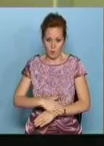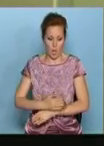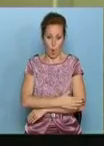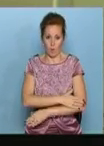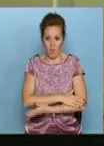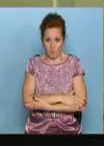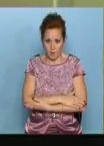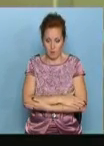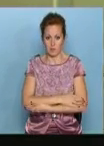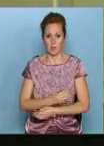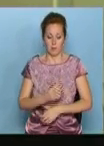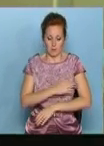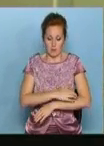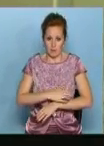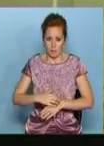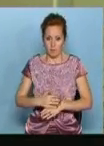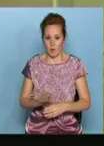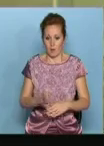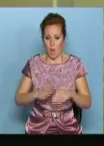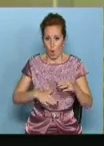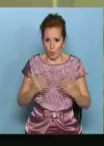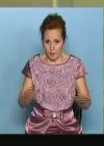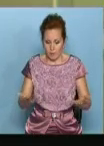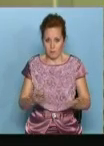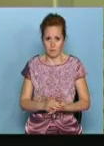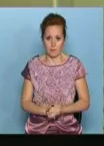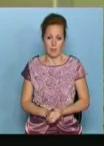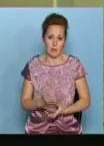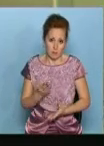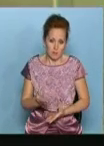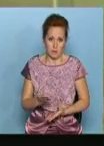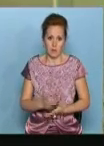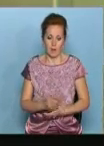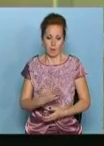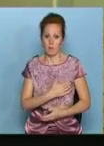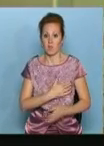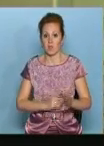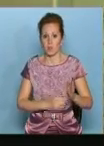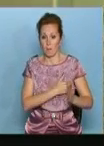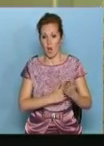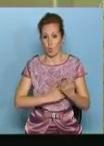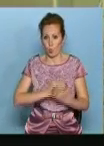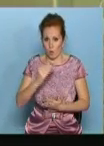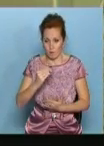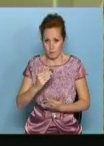сгибы, на руки. И это температура. Начало